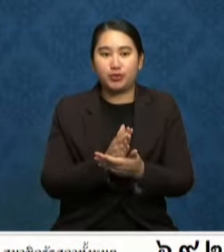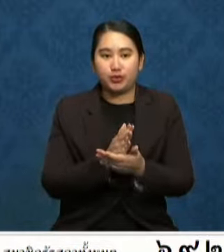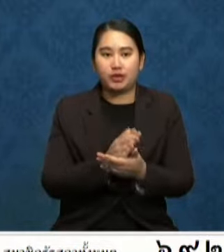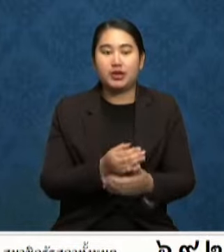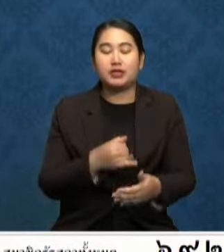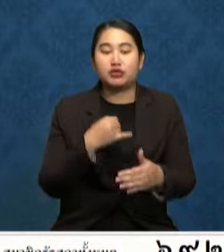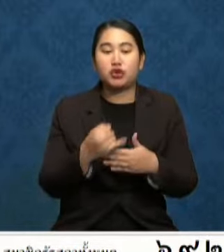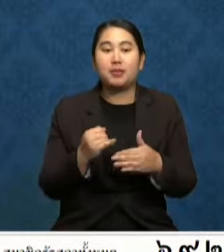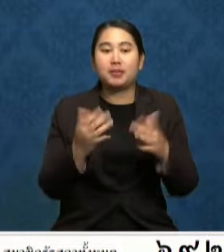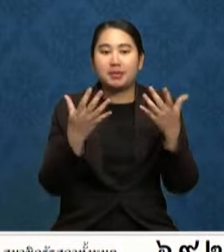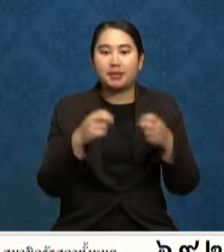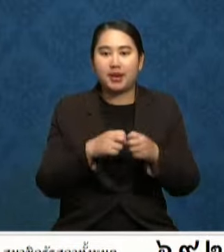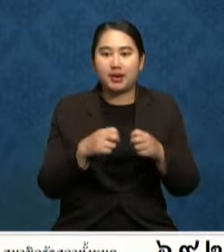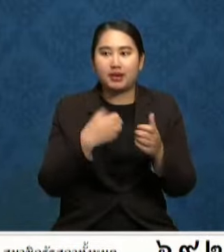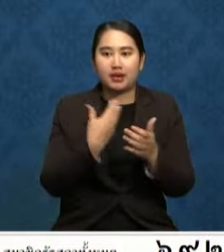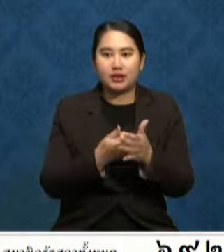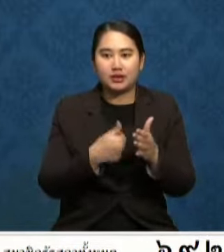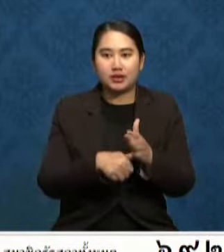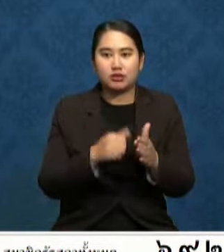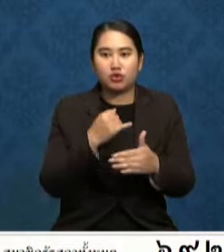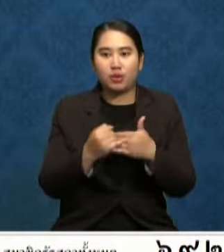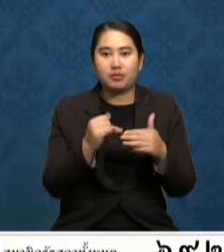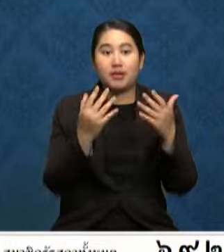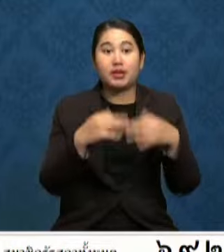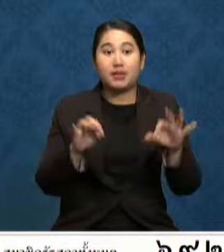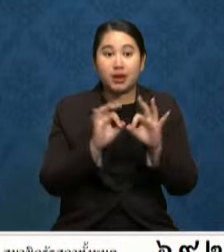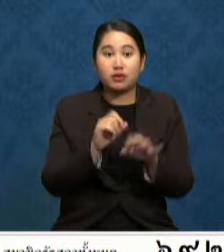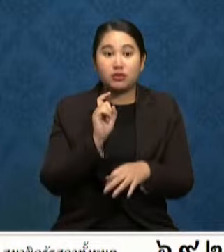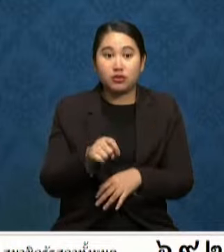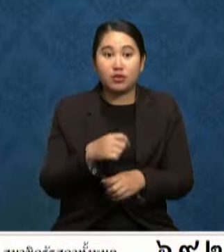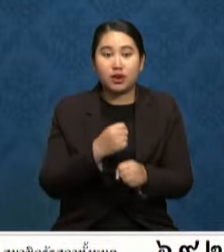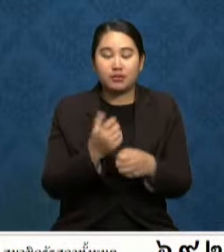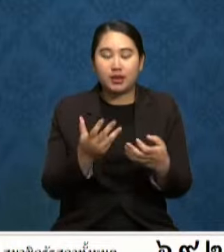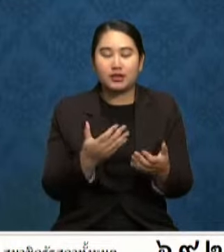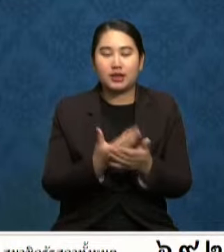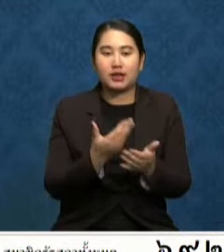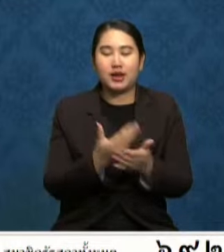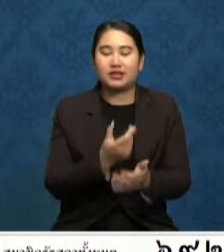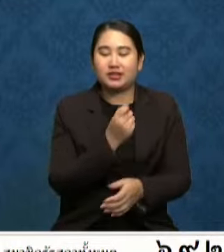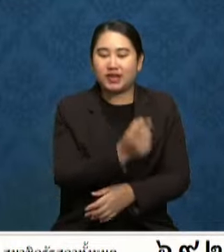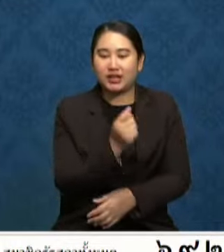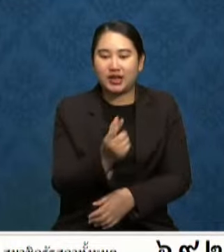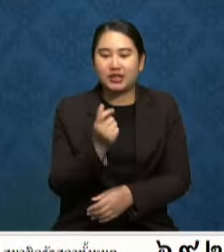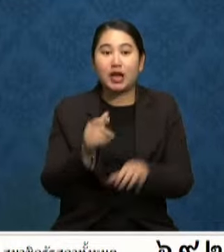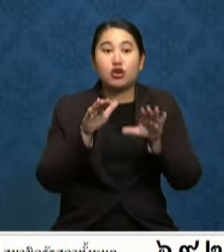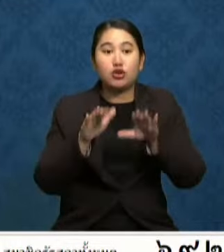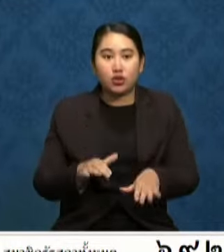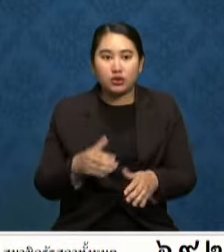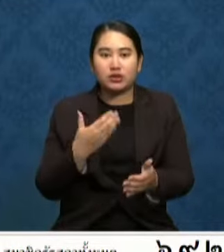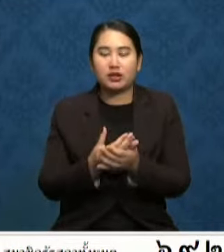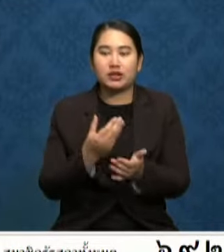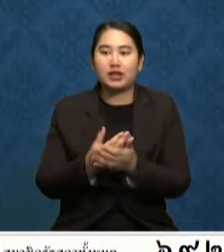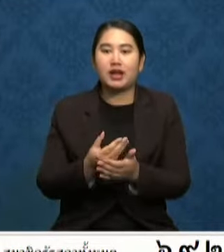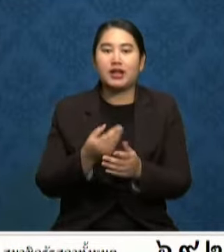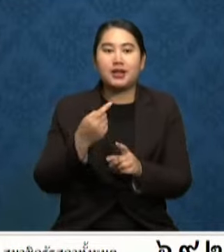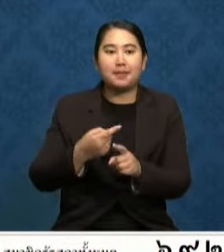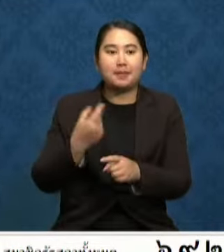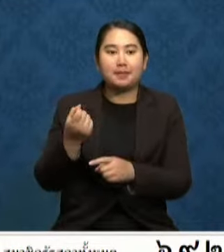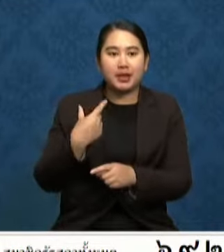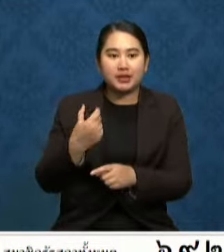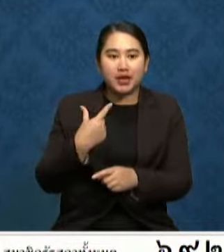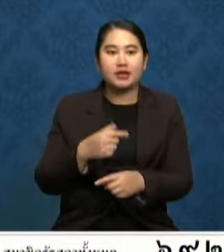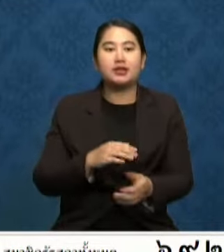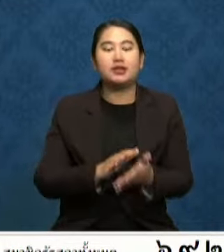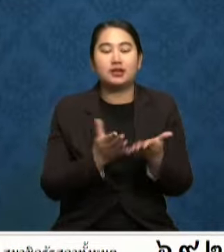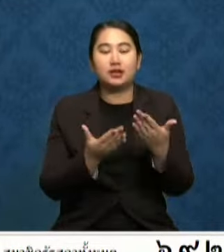แต่ เสา น ไม จบ หการแ่ประณานนส้นมันตองมีการรถรายใจเพิมรายได้ขยายสวัดีการ